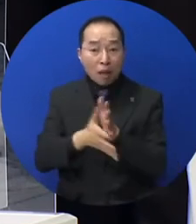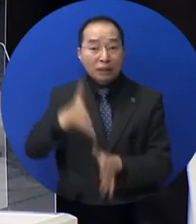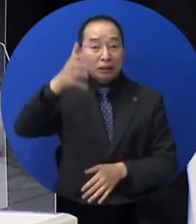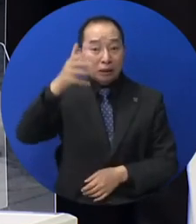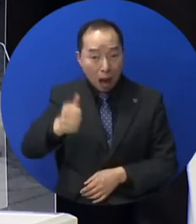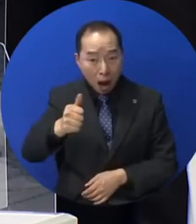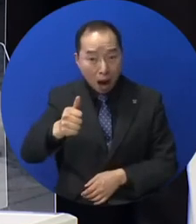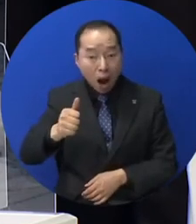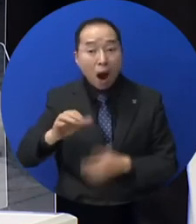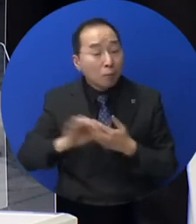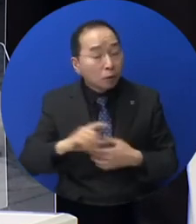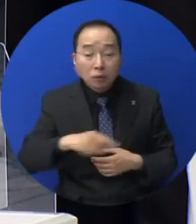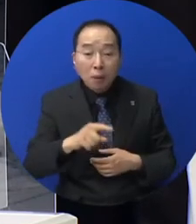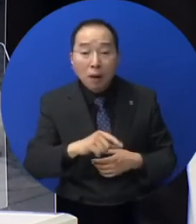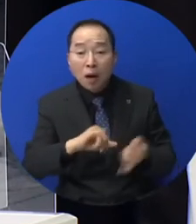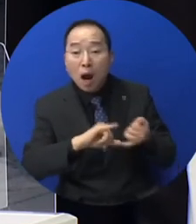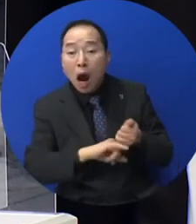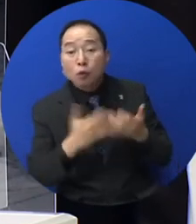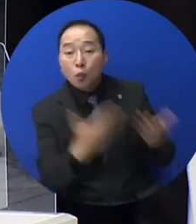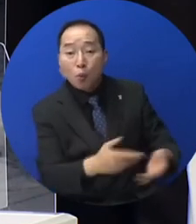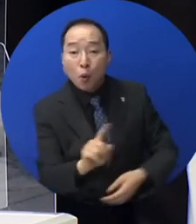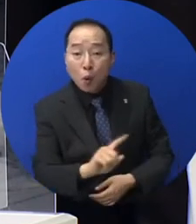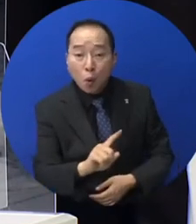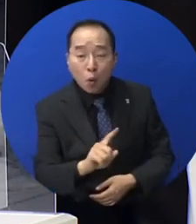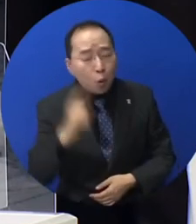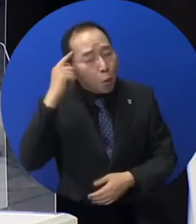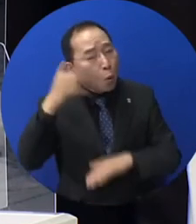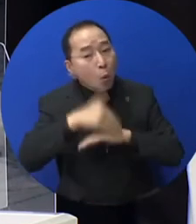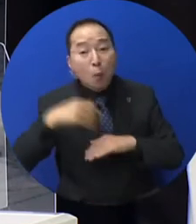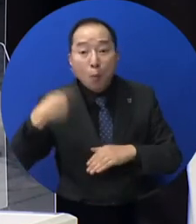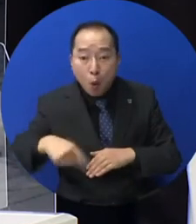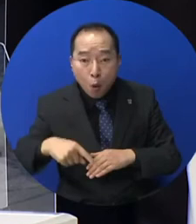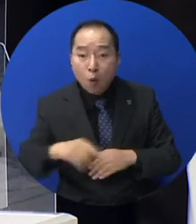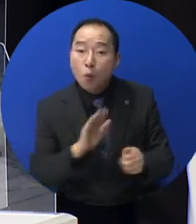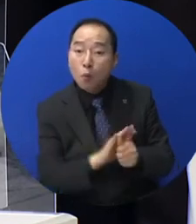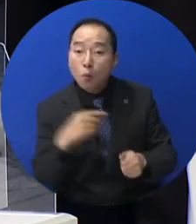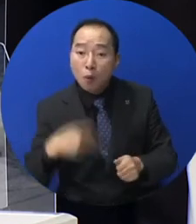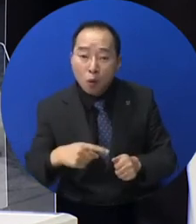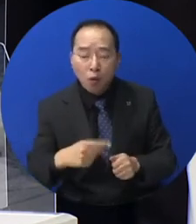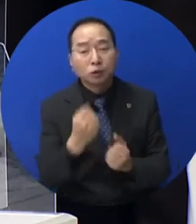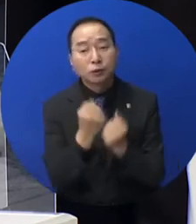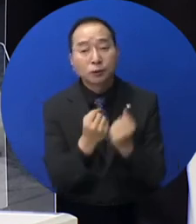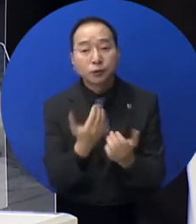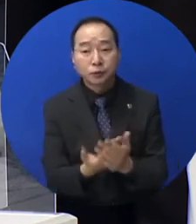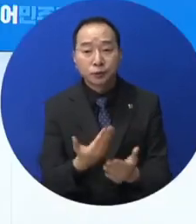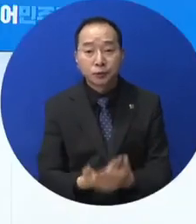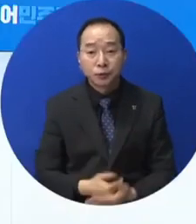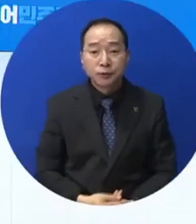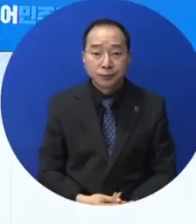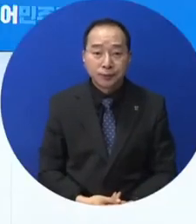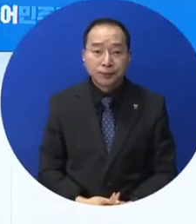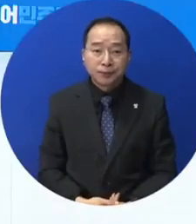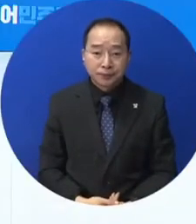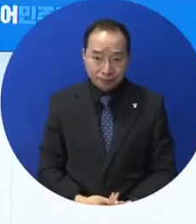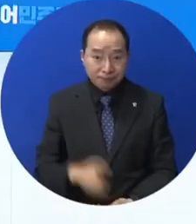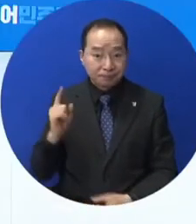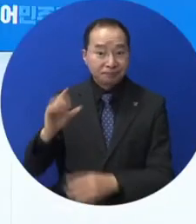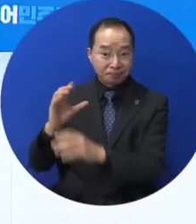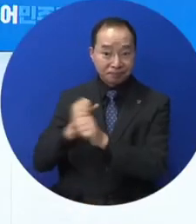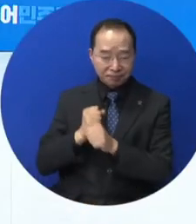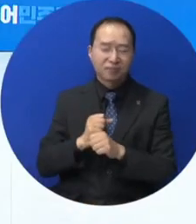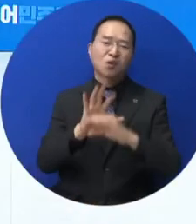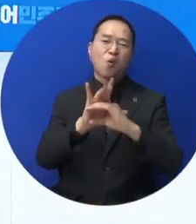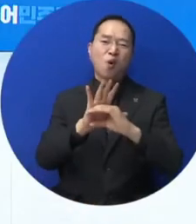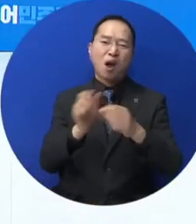후보로서 약속할 수 있는, 그리고 구상 중인 정책은 무엇이 있는지 한번 설명 부탁드리겠습니다. 네, 제가 다시 한번 설명드리면 이제 코로나